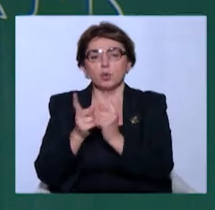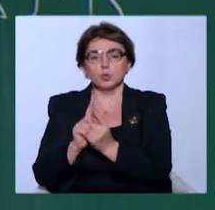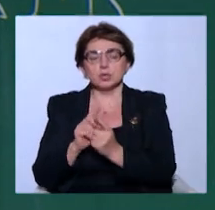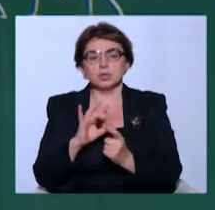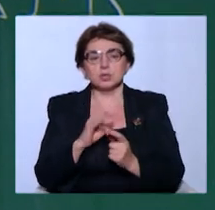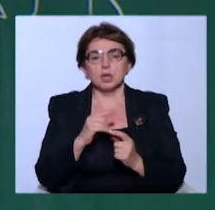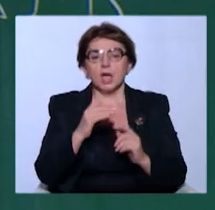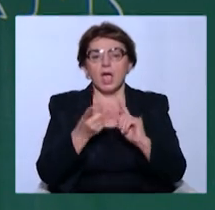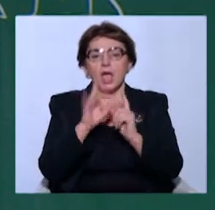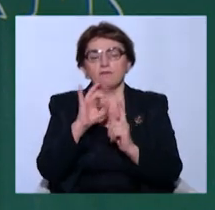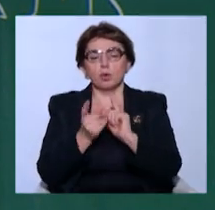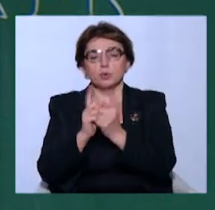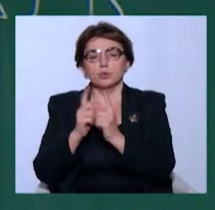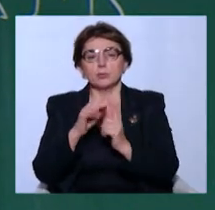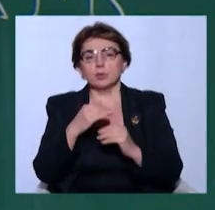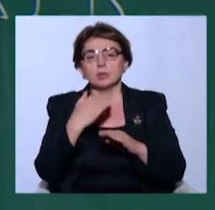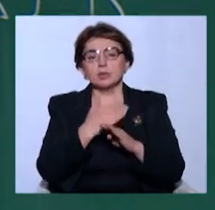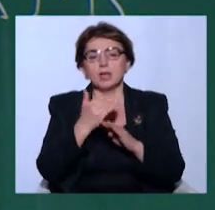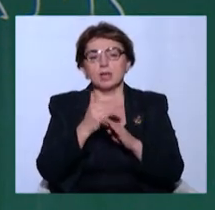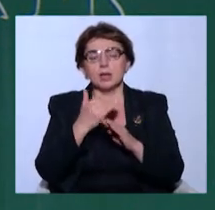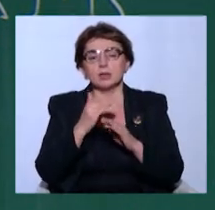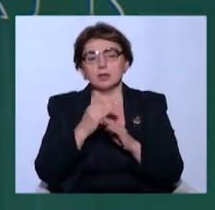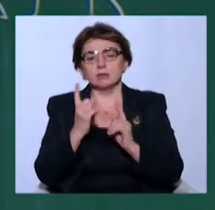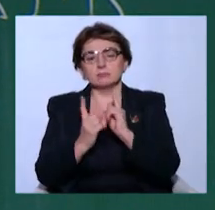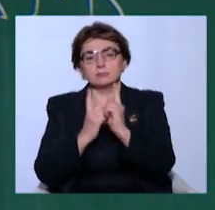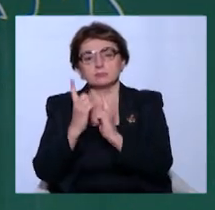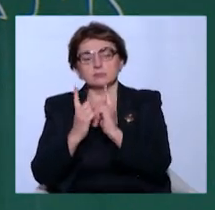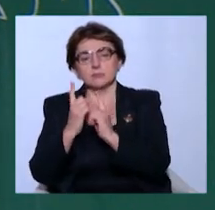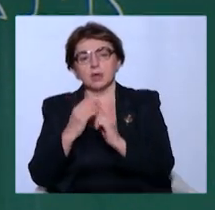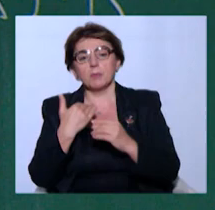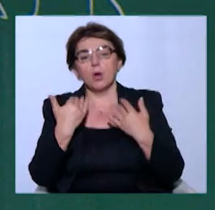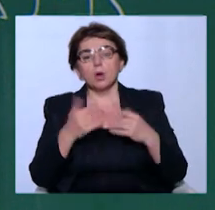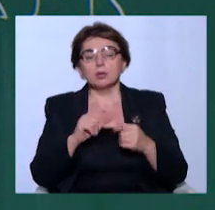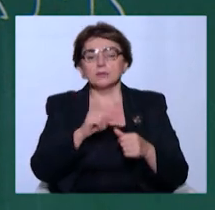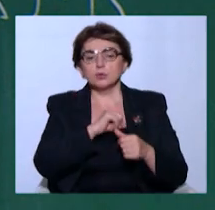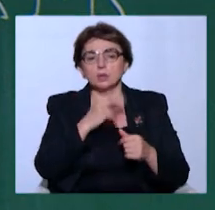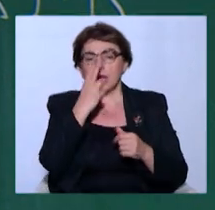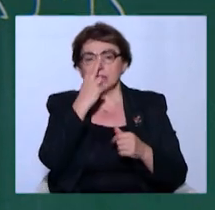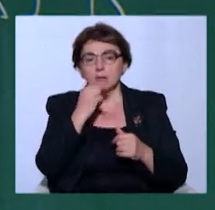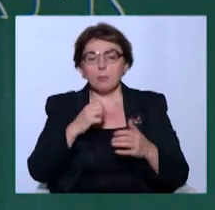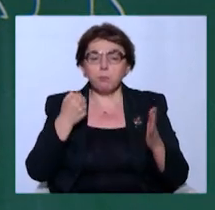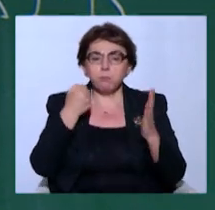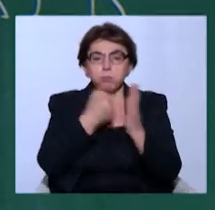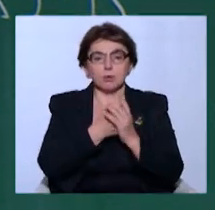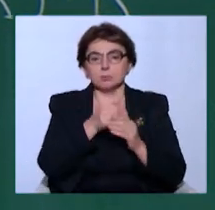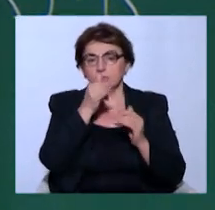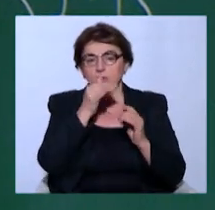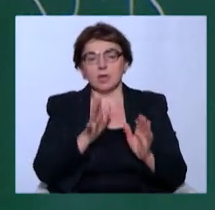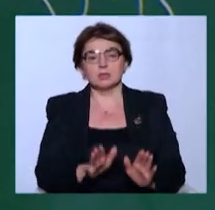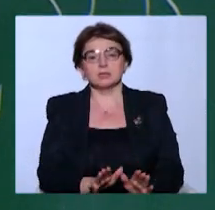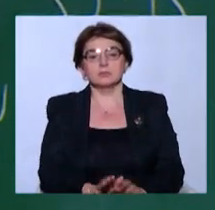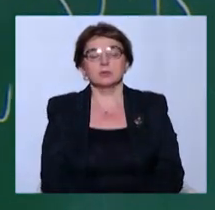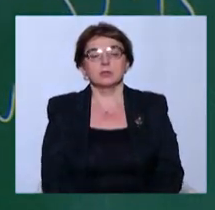ევოლუციის პროცესში ხდება მისი ნელ-ნელა დახვეწა, მაგრამ ადაპტაცია სრულყოფილებას ბოლომდე ვერ აღწევს.